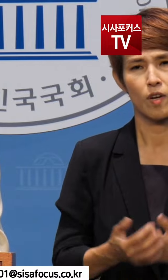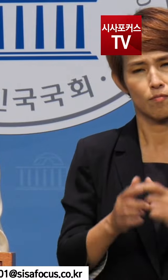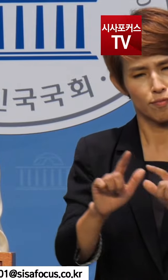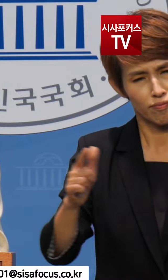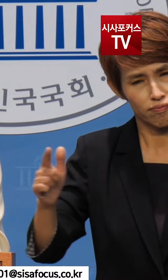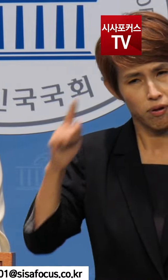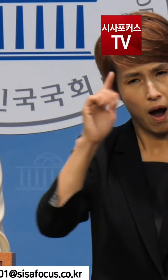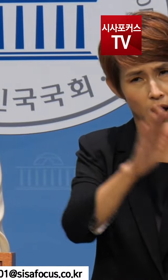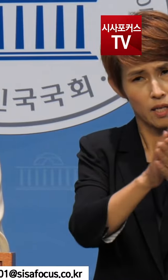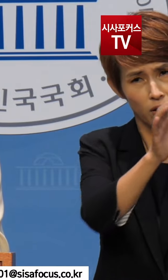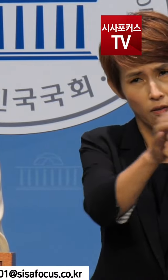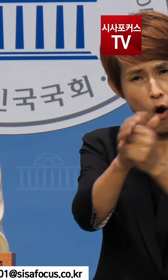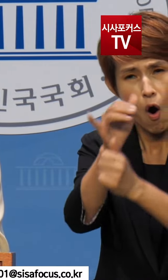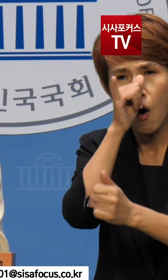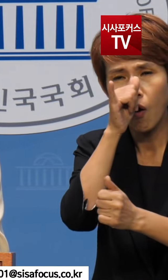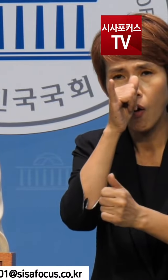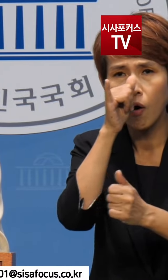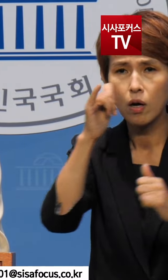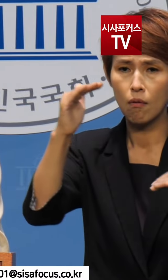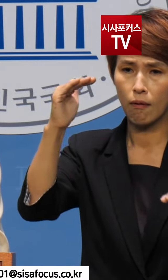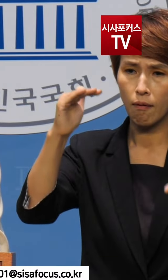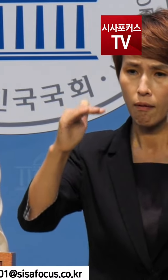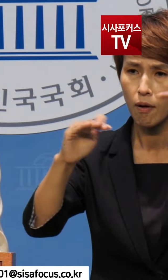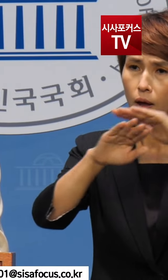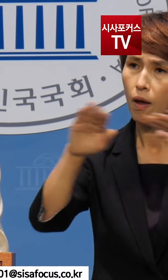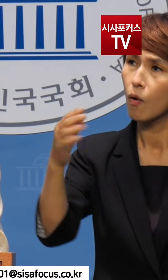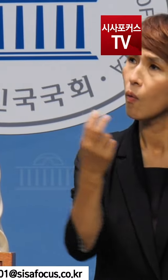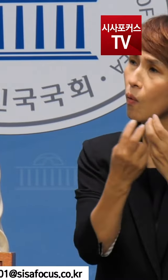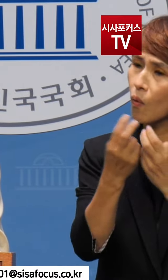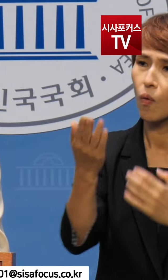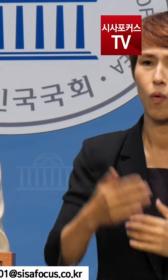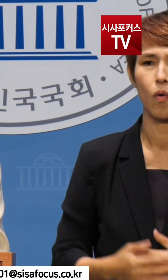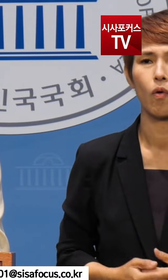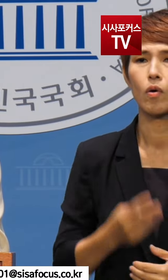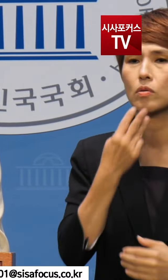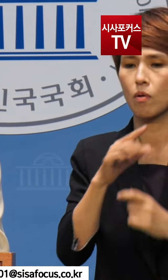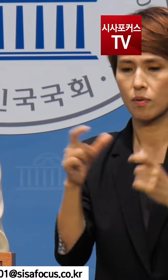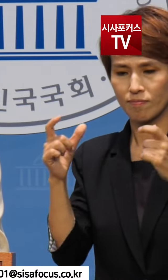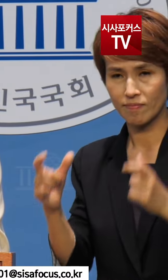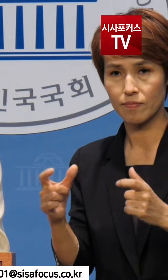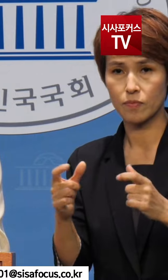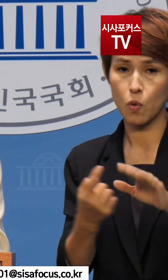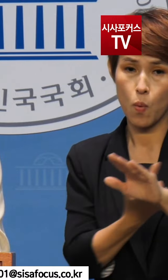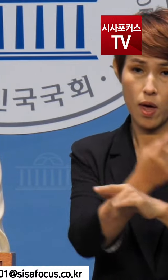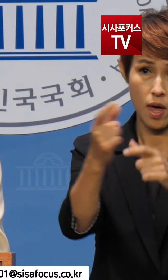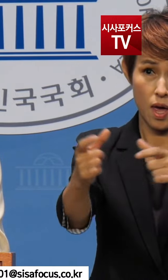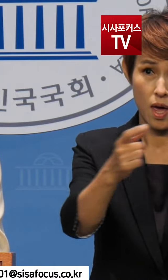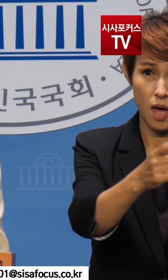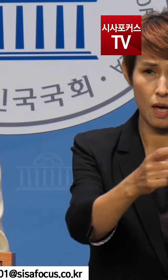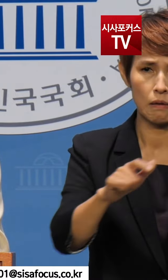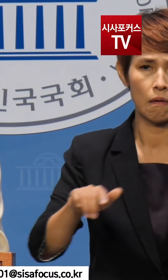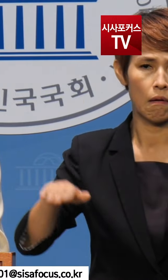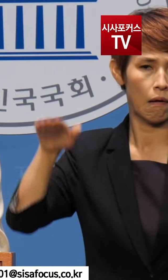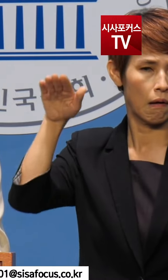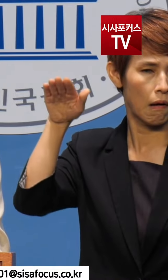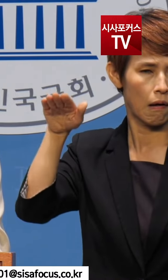알아서 한다면 어떻게 도대체 격차를 해소합니까? 수도권과 비수도권의 차이는 불보듯